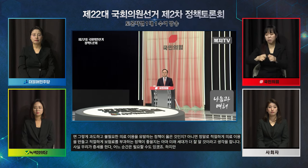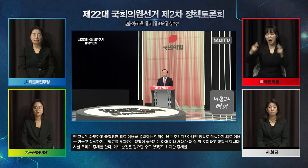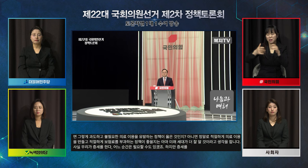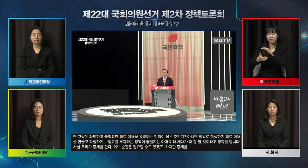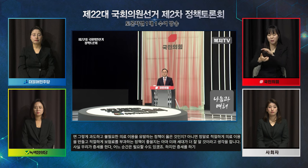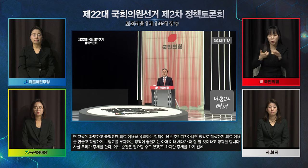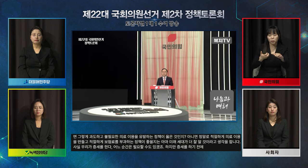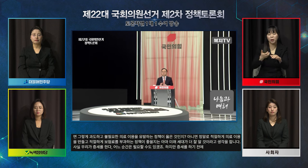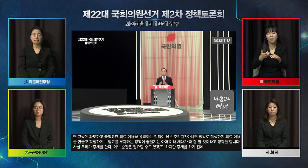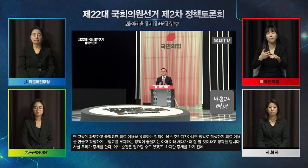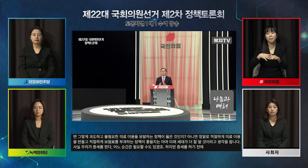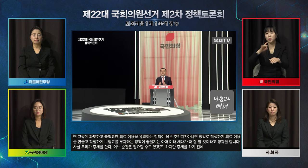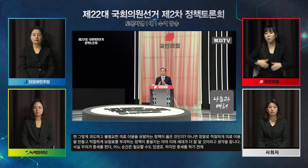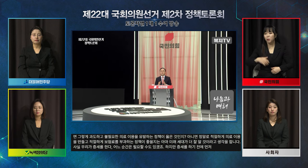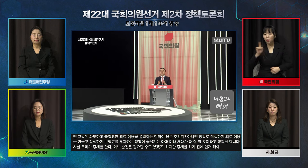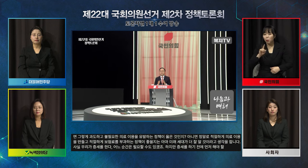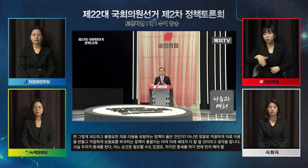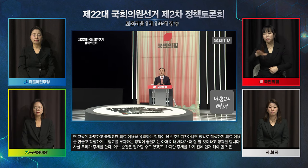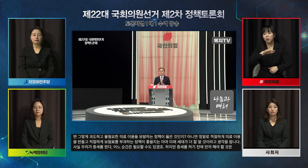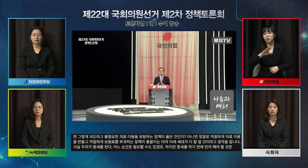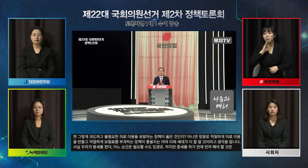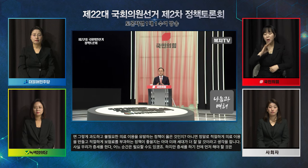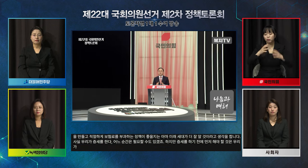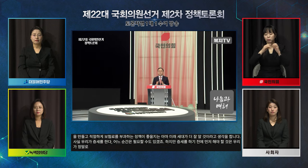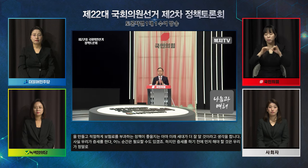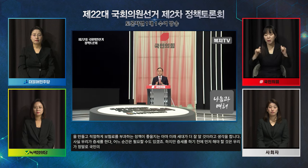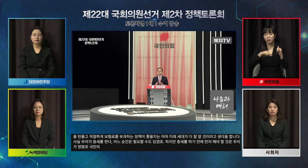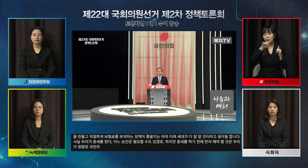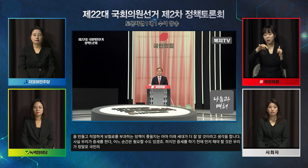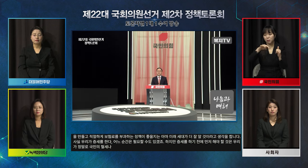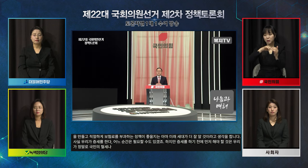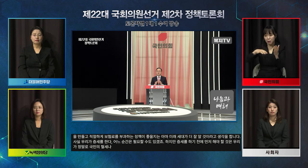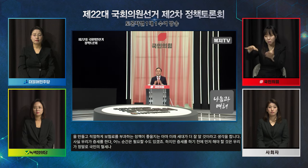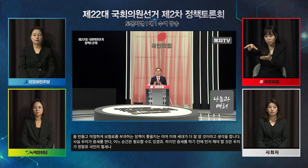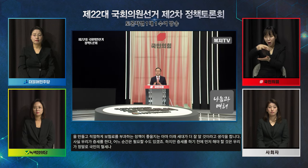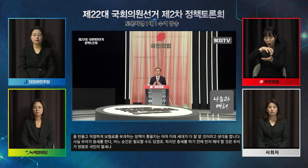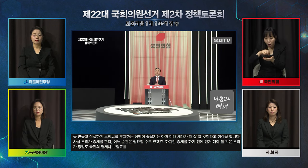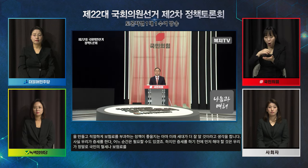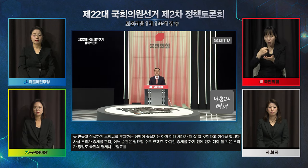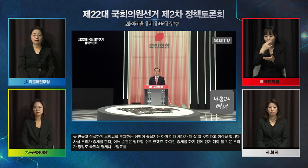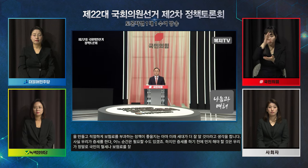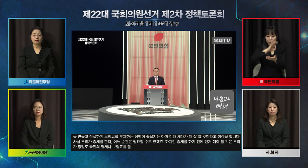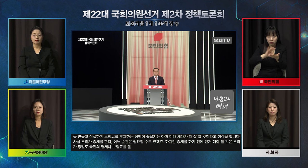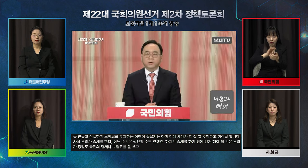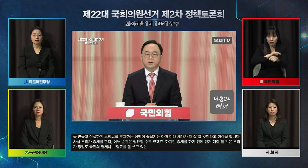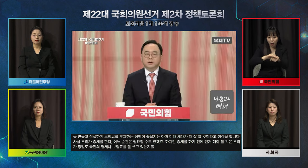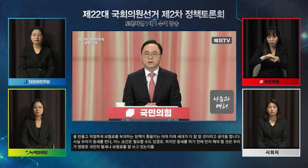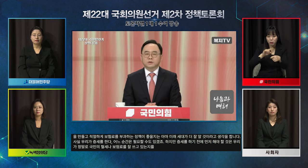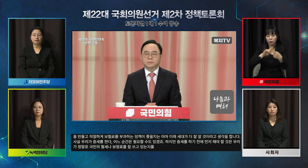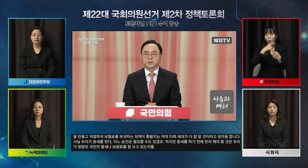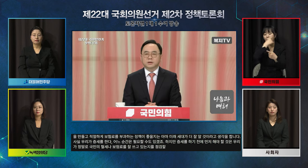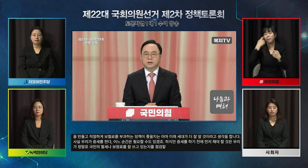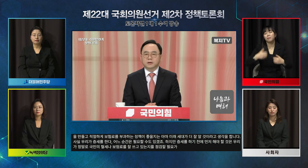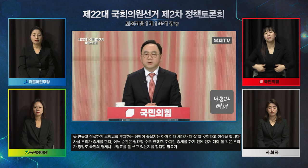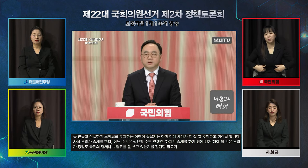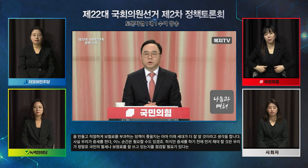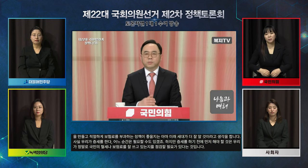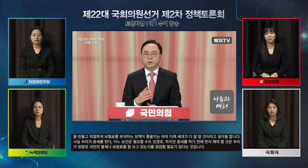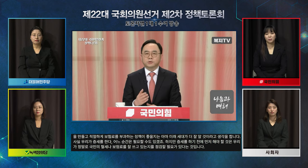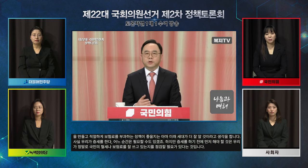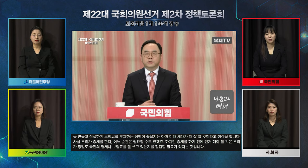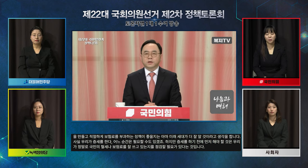먼저 해야 될 것은 우리가 정말로 국민의 혈세나 보험료를 잘 쓰고 있는지를 점검할 필요가 있다는 것입니다.